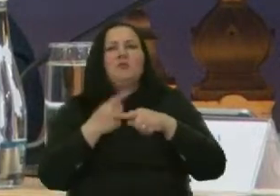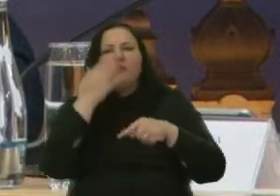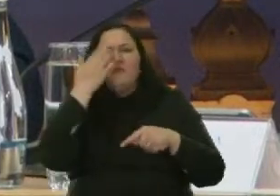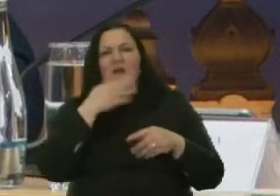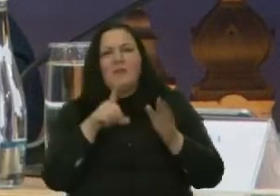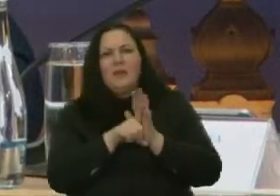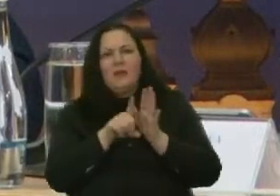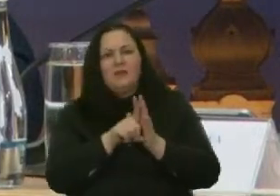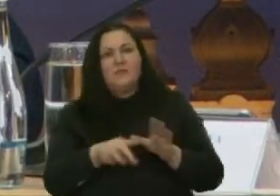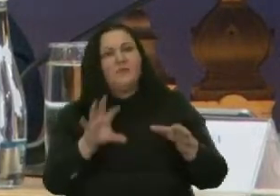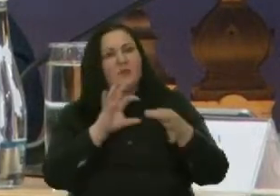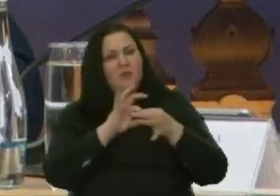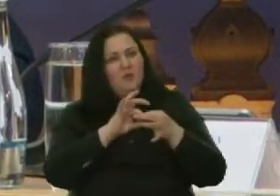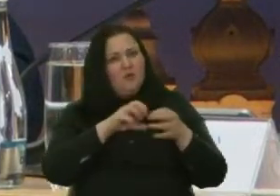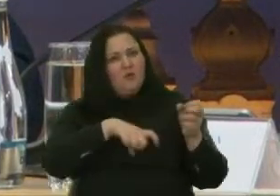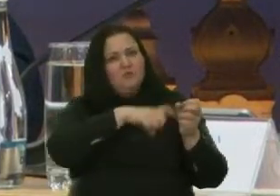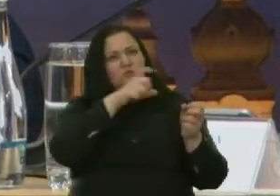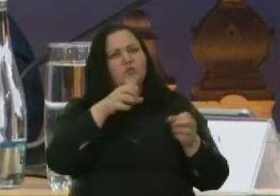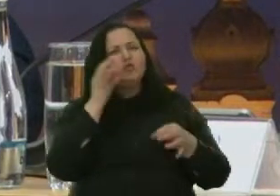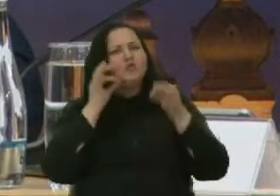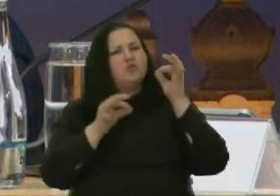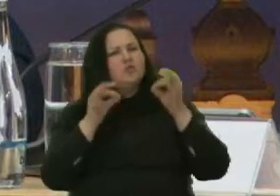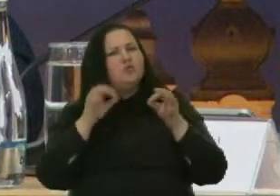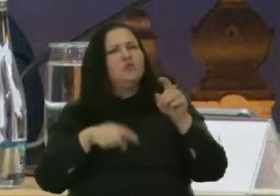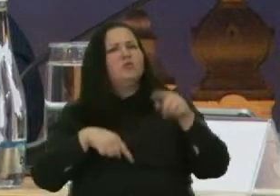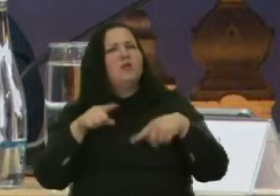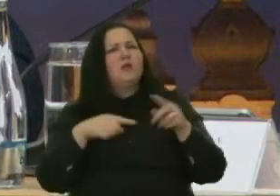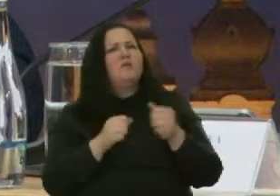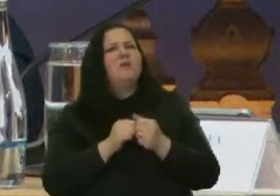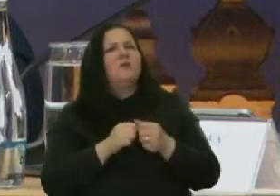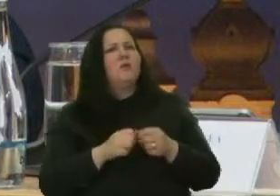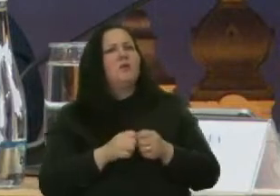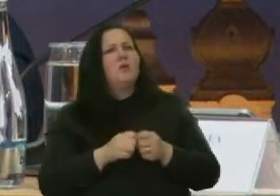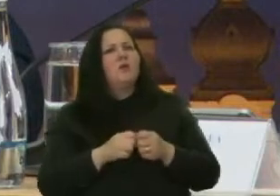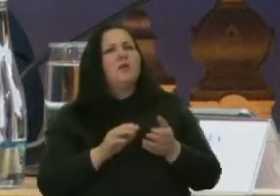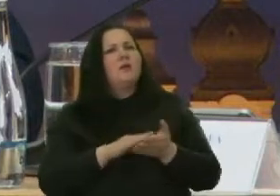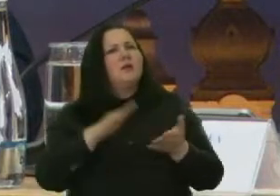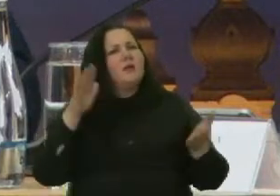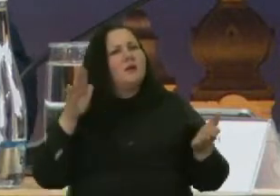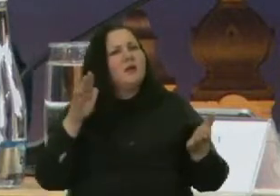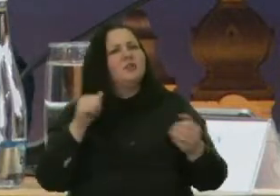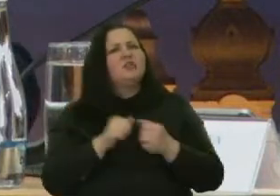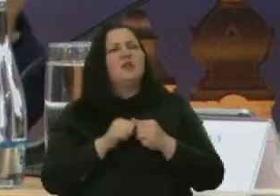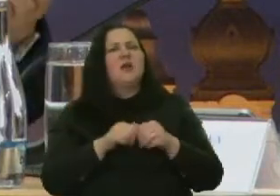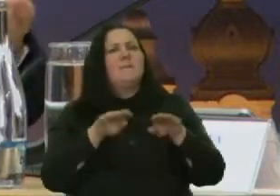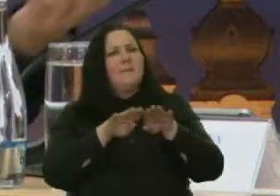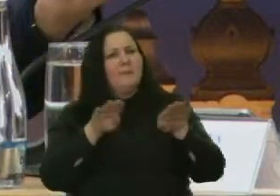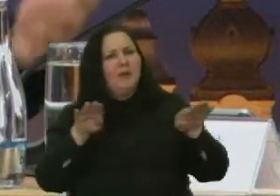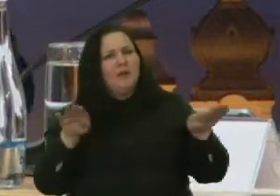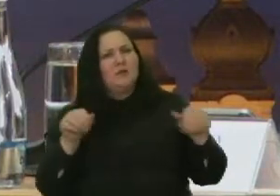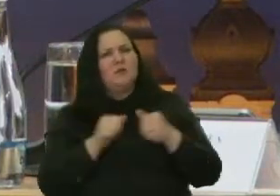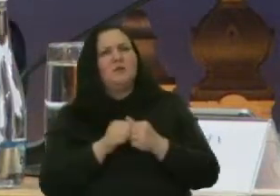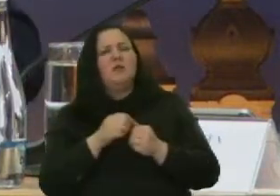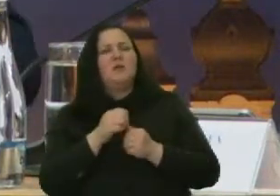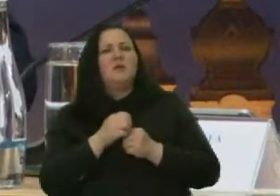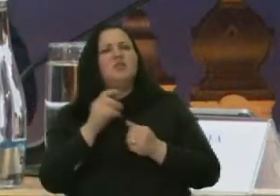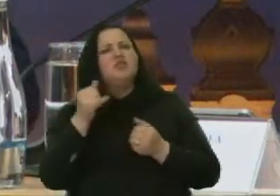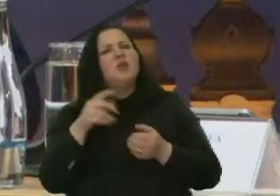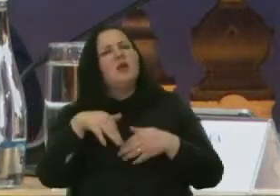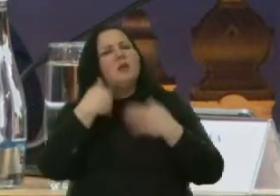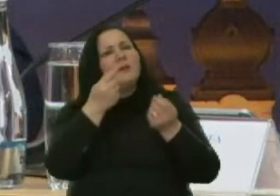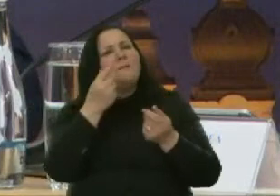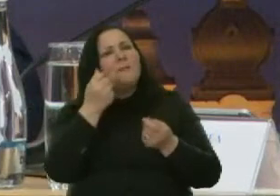conectarea la centura metropolă studiul de circulație Podul gali balic și locomotive creșterea alocărilor am reușit cu 25% Ar fi frumos să fi putut cu